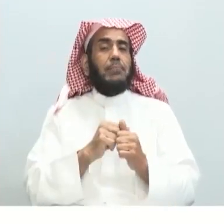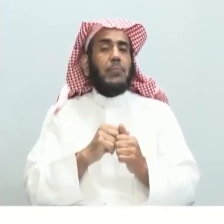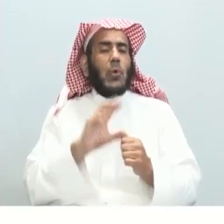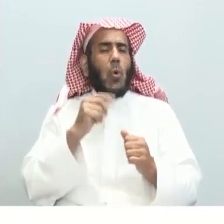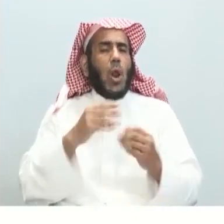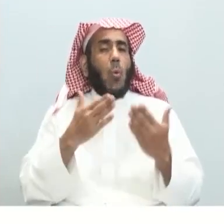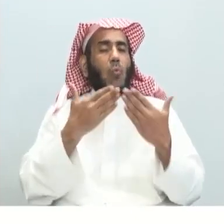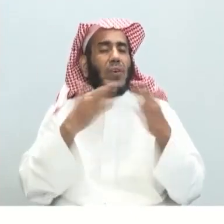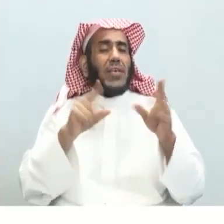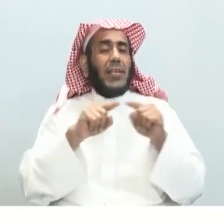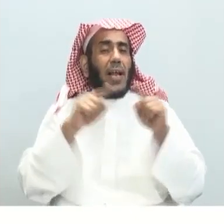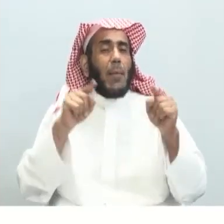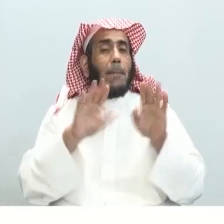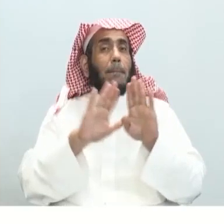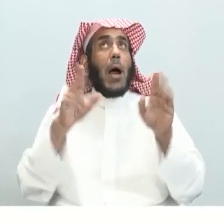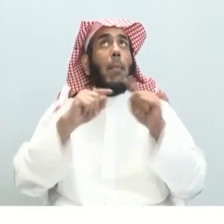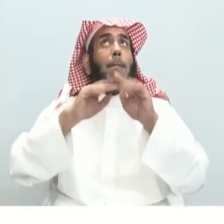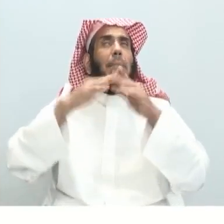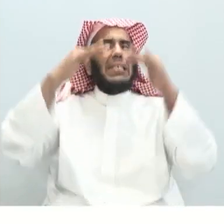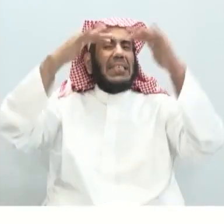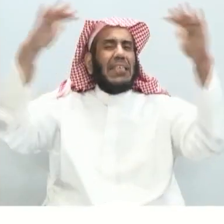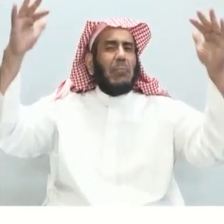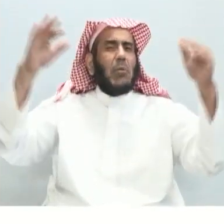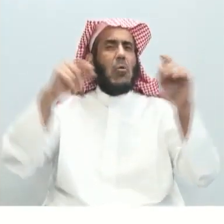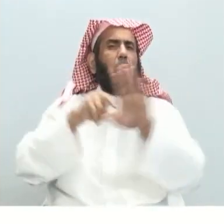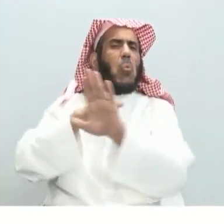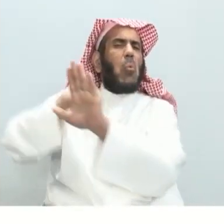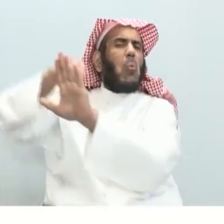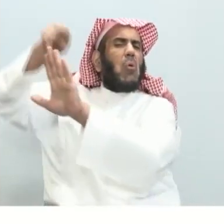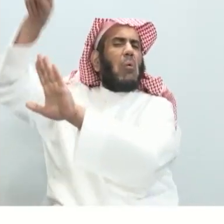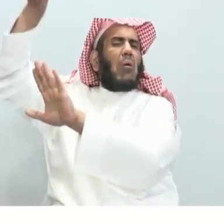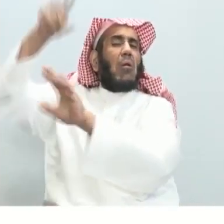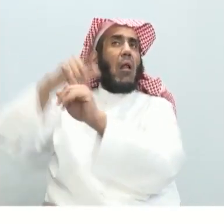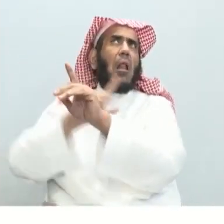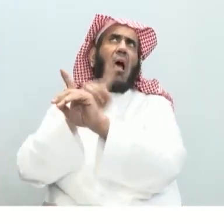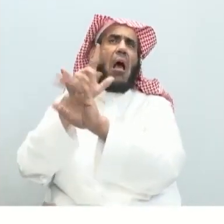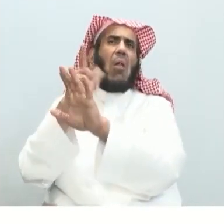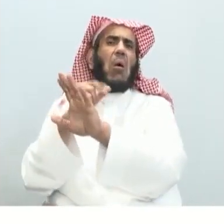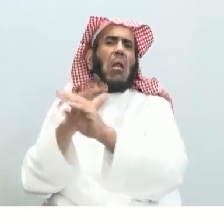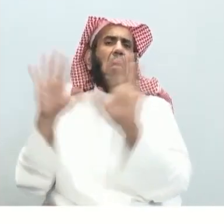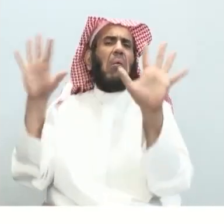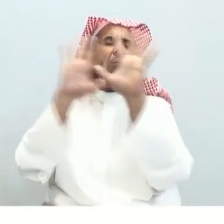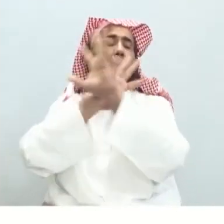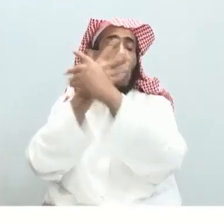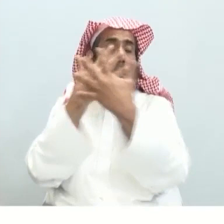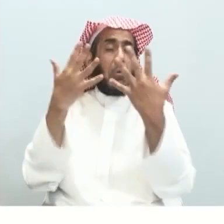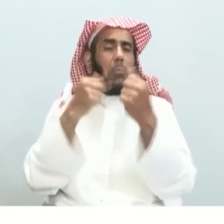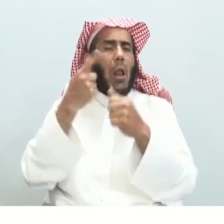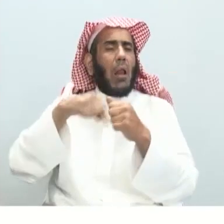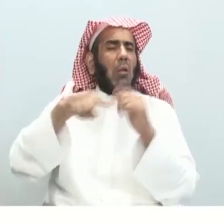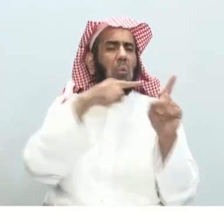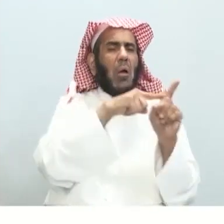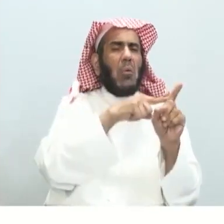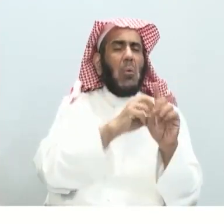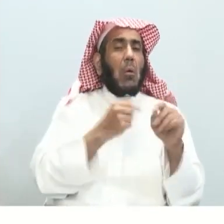ولو فتحنا عليهم بابا من السماء فظلوا فيه يعرجون لقالوا انما سكرت ابصارنا بل نحن